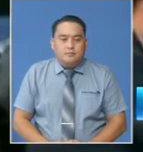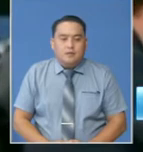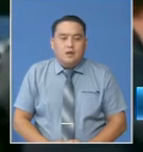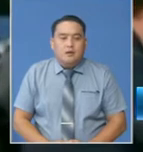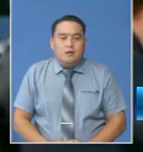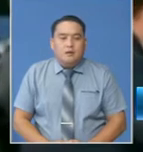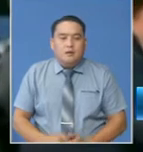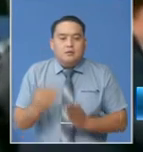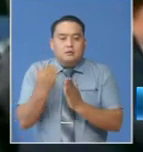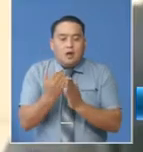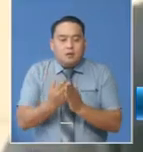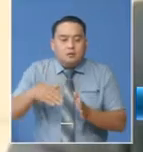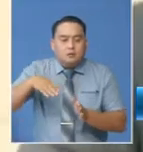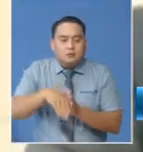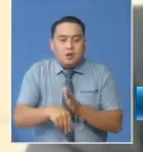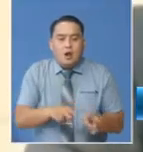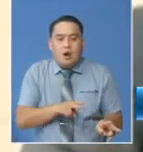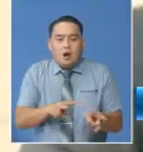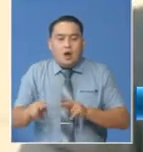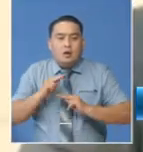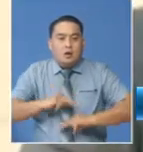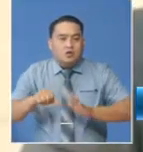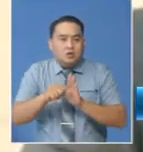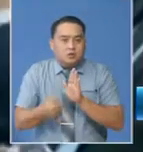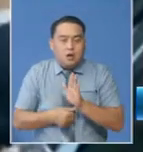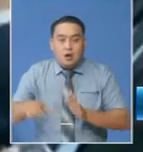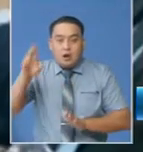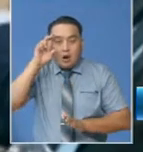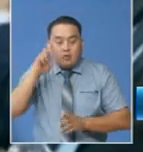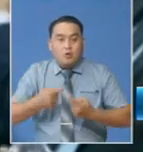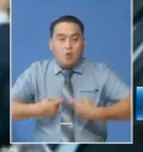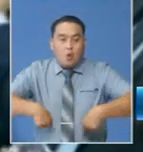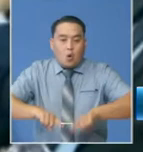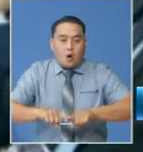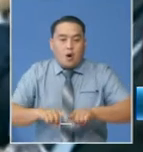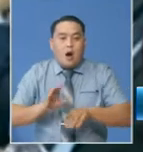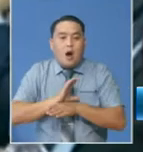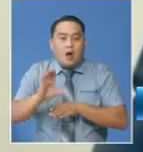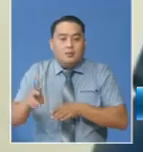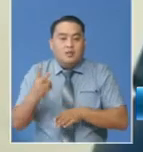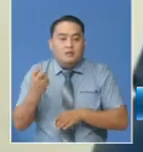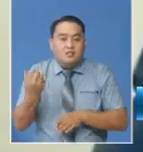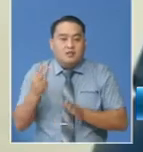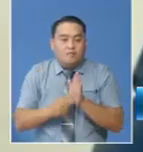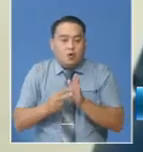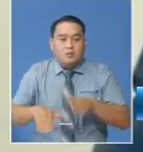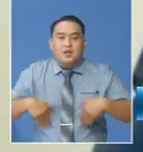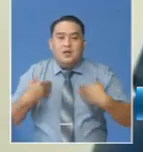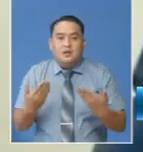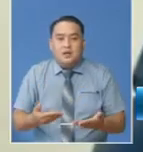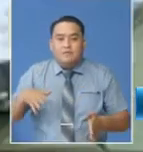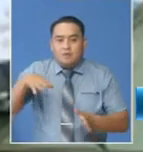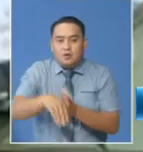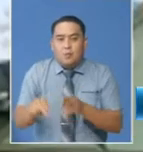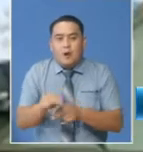составе мониторинговой группы провели анализ работы 16 государственных органов и отправили 280 рекомендаций для